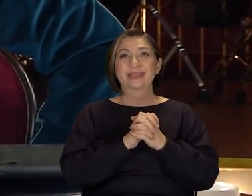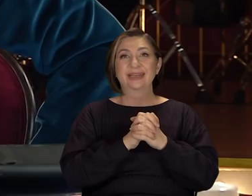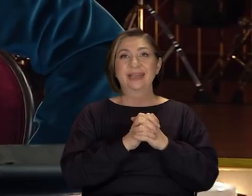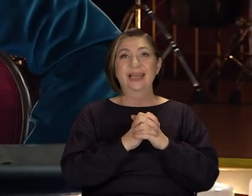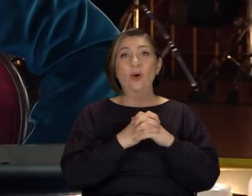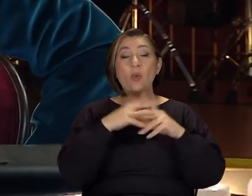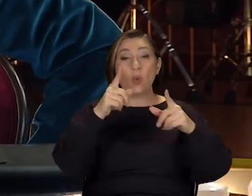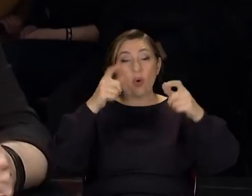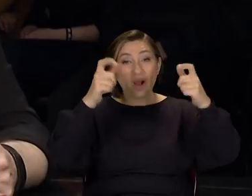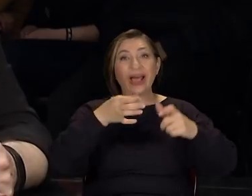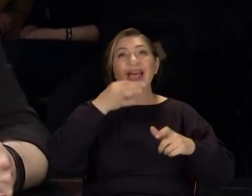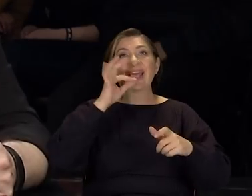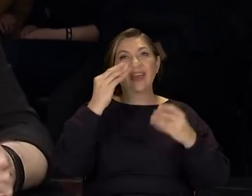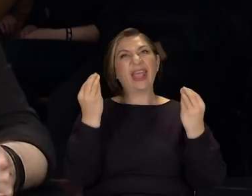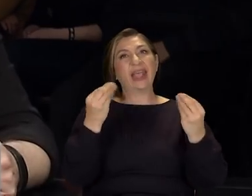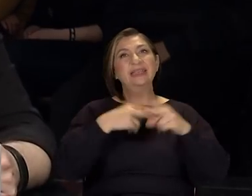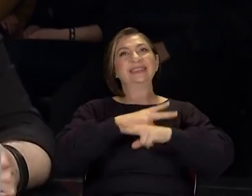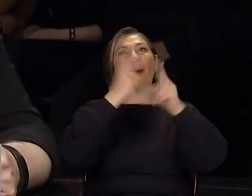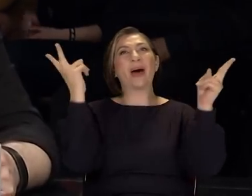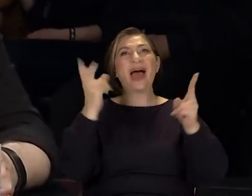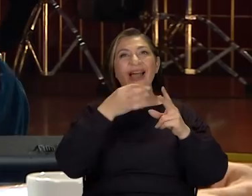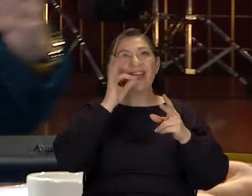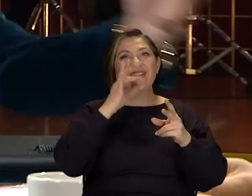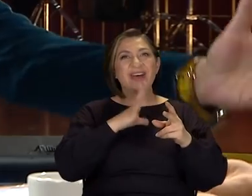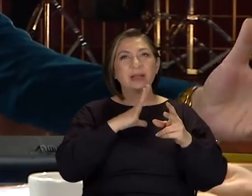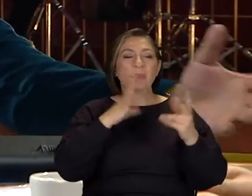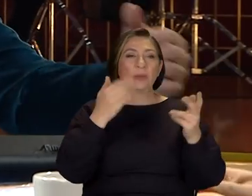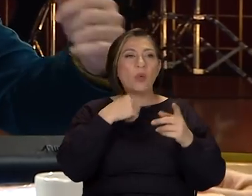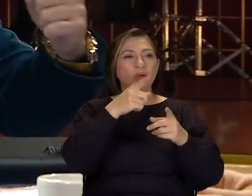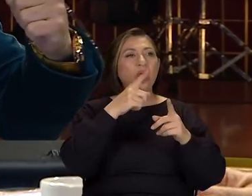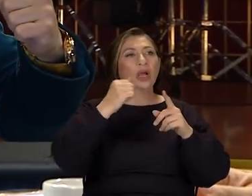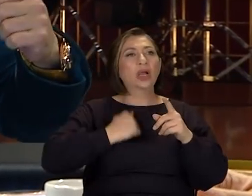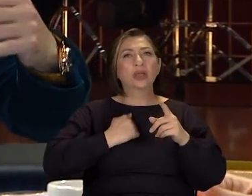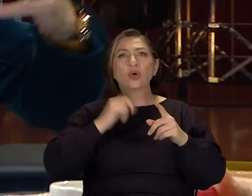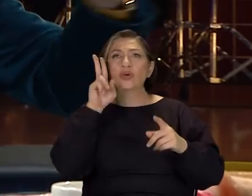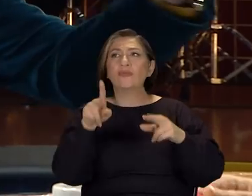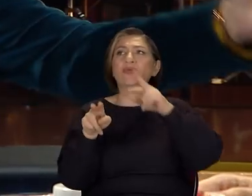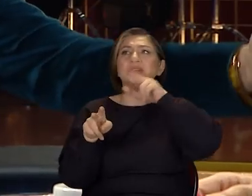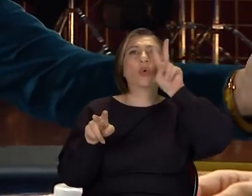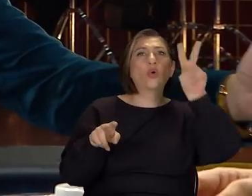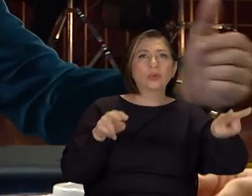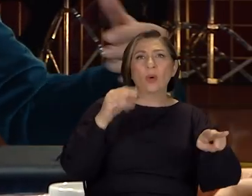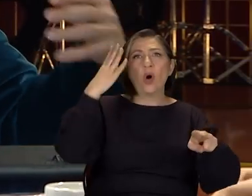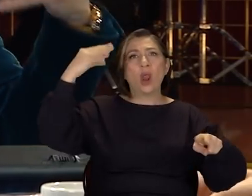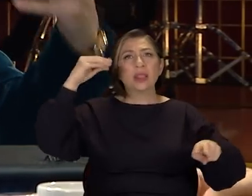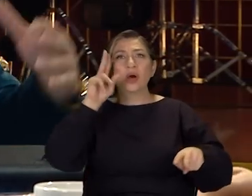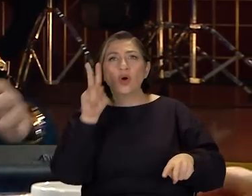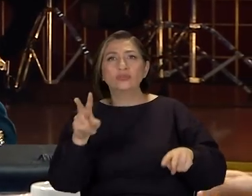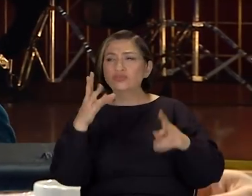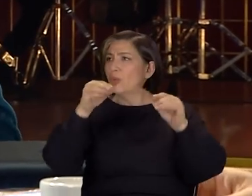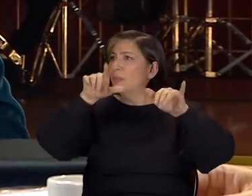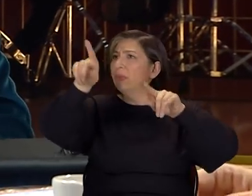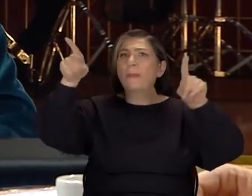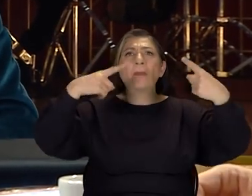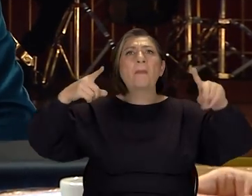Yani o After Hours kafeler iyiydi. After Hours kafeler birçok mesela ben o sırada Kanada'da görmüştüm, Fransa'da görmüştüm, Hollanda'da görmüştüm, birçok